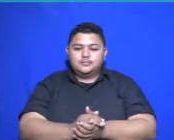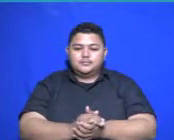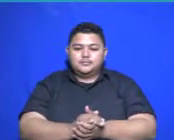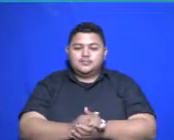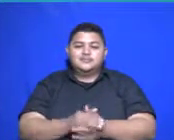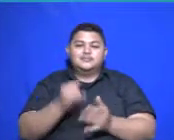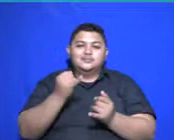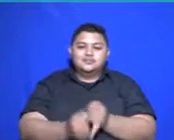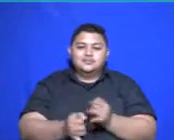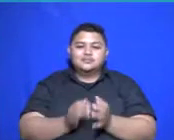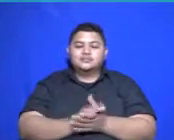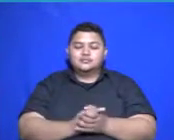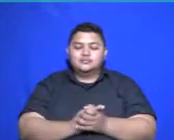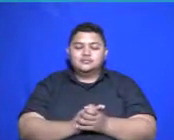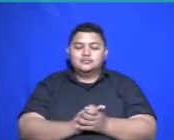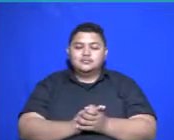Terakhir terupdate